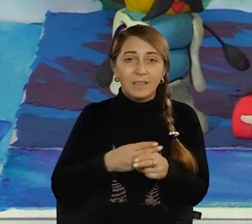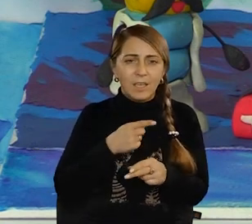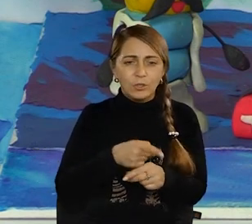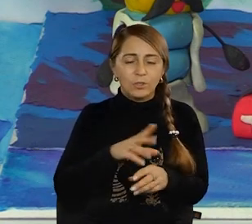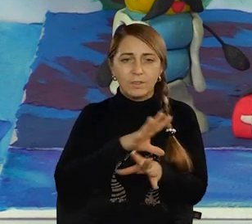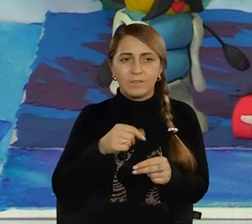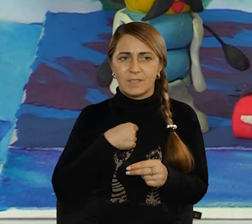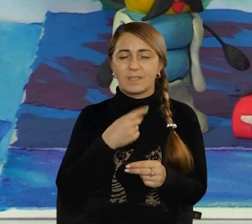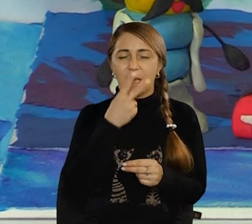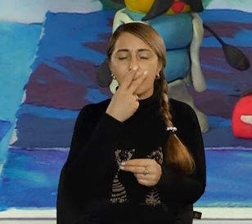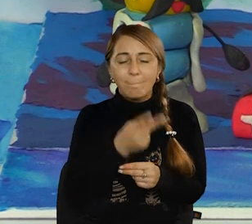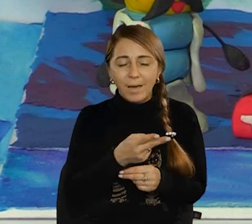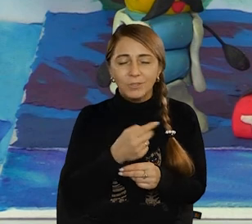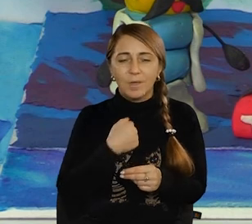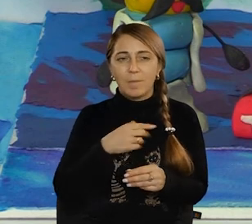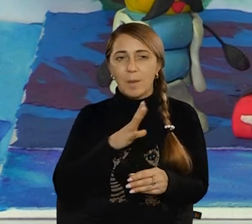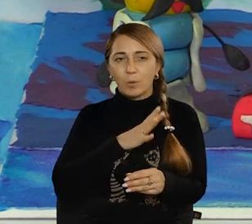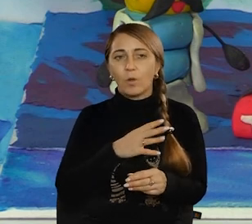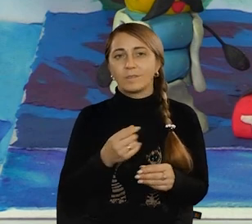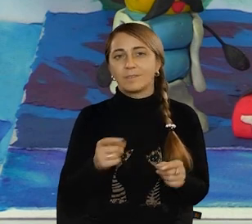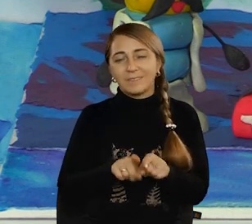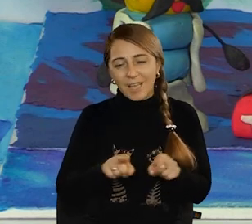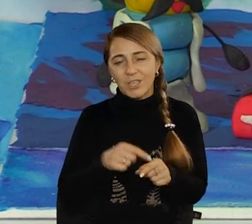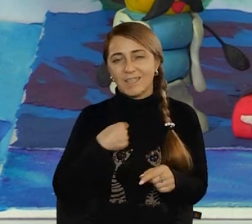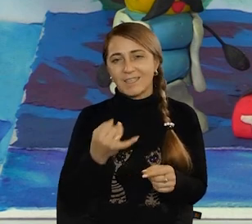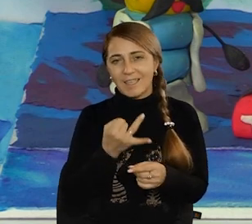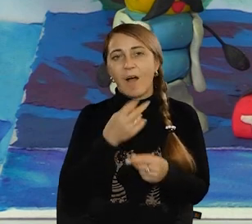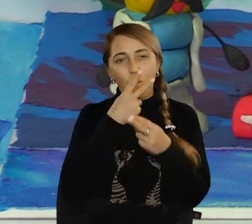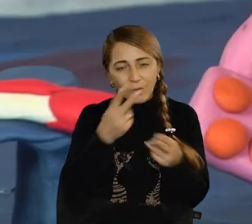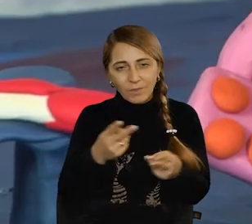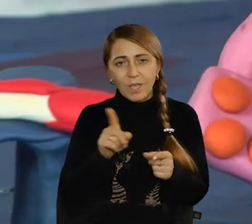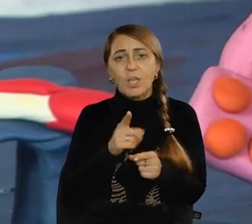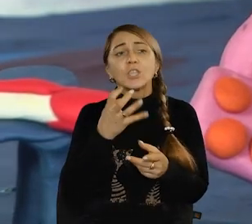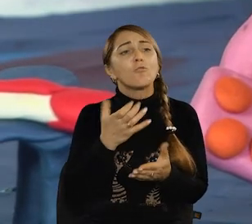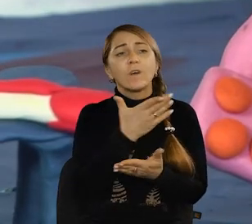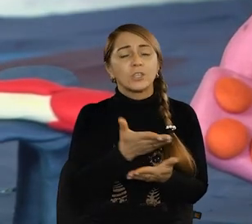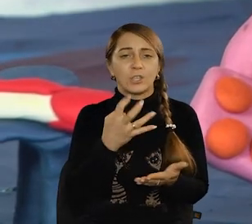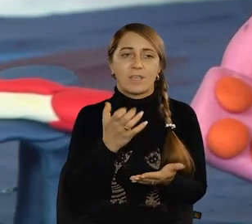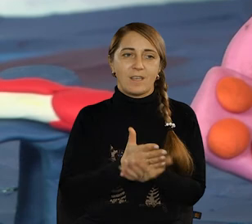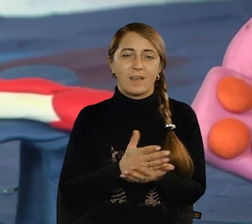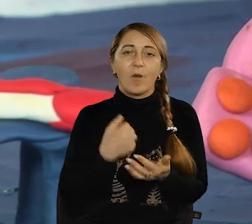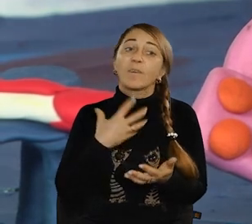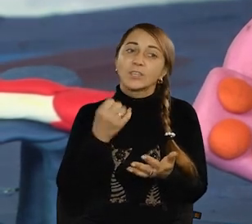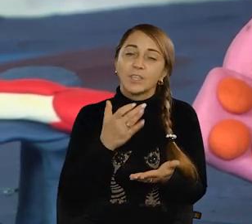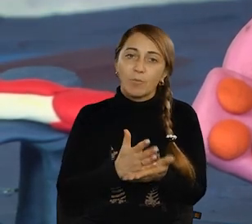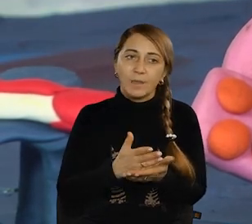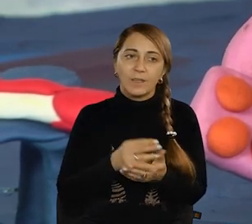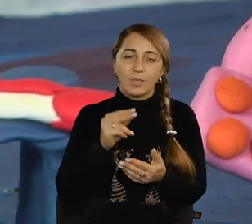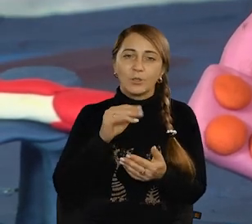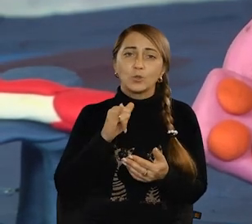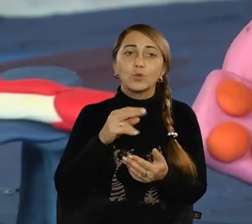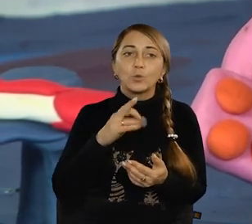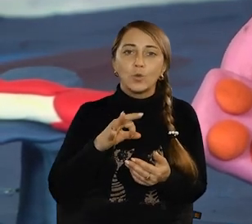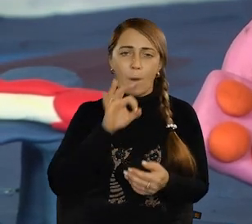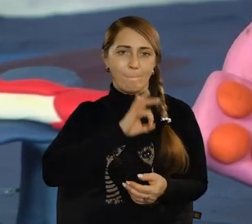я все це бачив, мені також було цікаве. А ще що у вас є? А ще у мене є